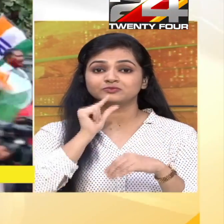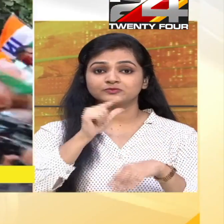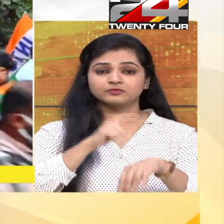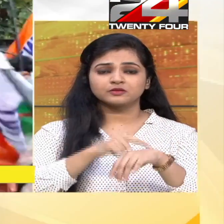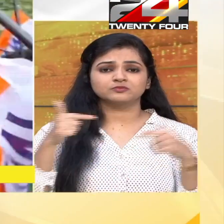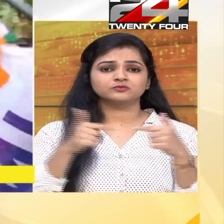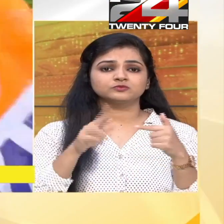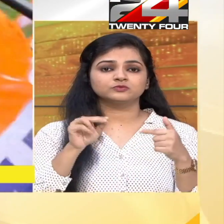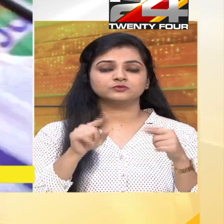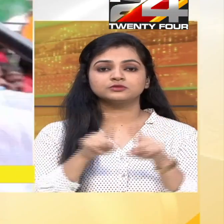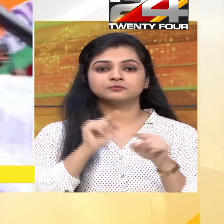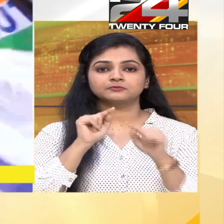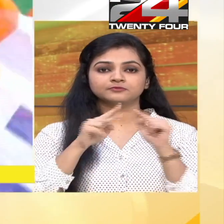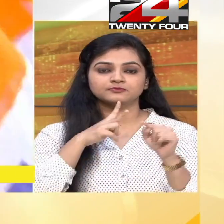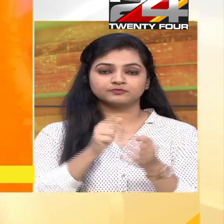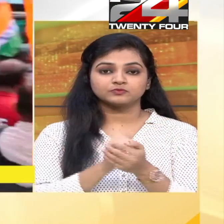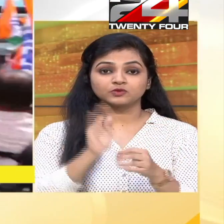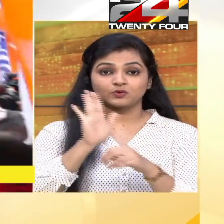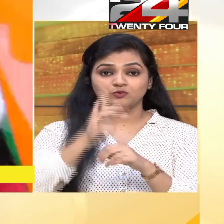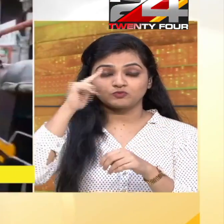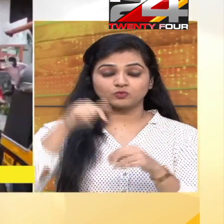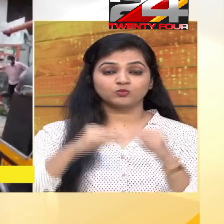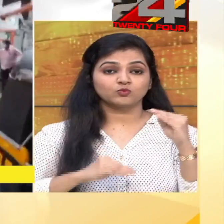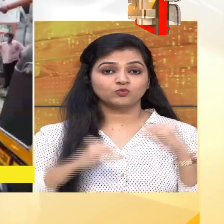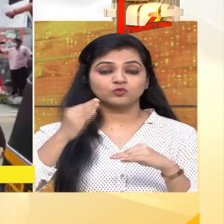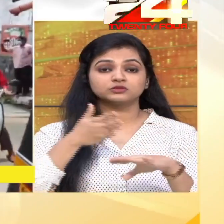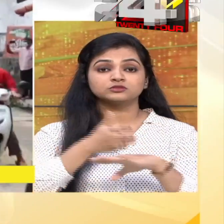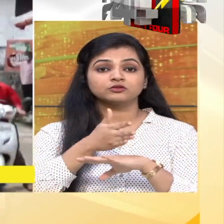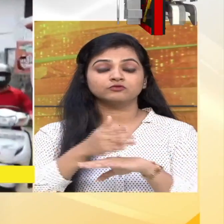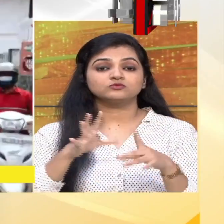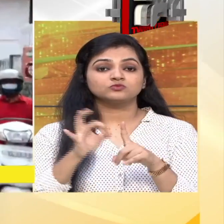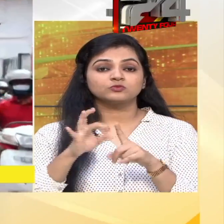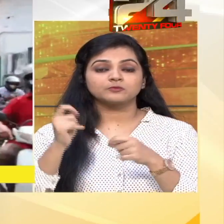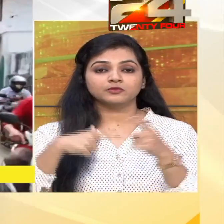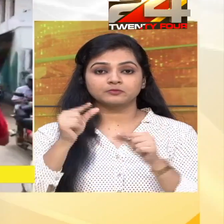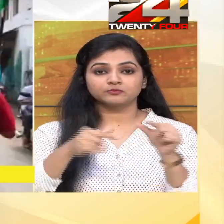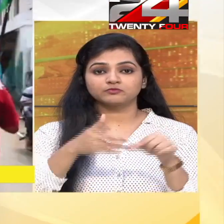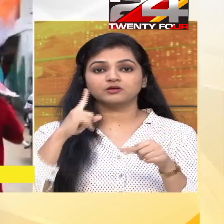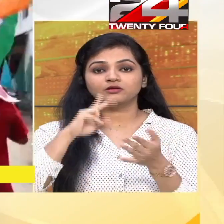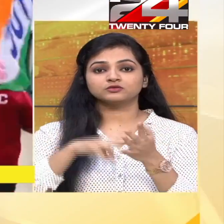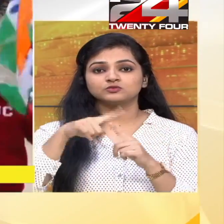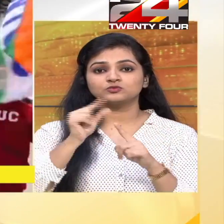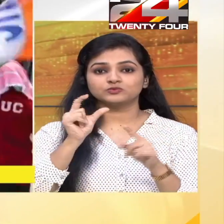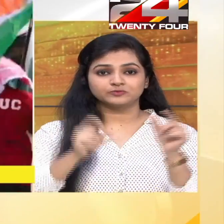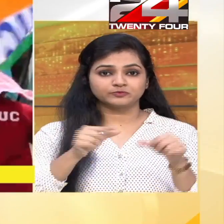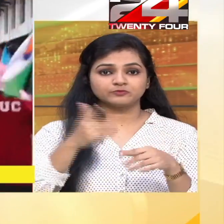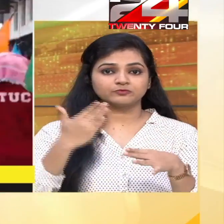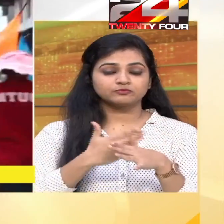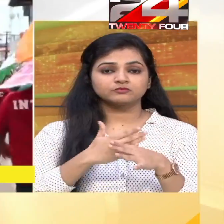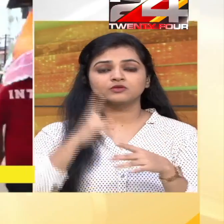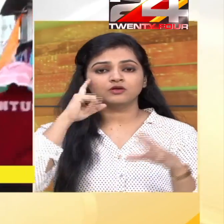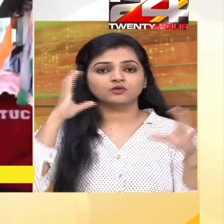നേതാക്കൾ ചൂണ്ടിക്കാട്ടി. കോൺഗ്രസിനു വേണ്ടി ഏറ്റവും കൂടുതൽ സേവനം ചെയ്യുന്ന INTUC പ്രവർത്തകരെ സതീശൻ ആശയക്കുഴപ്പത്തിലാക്കിയെന്നും